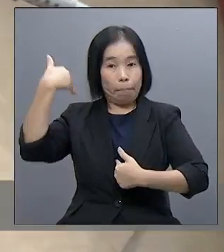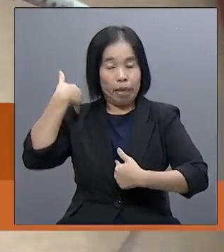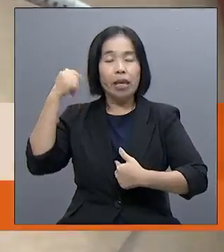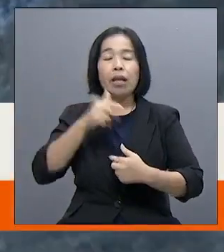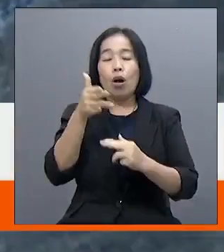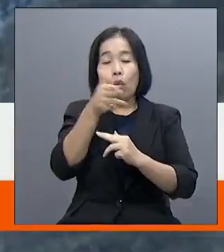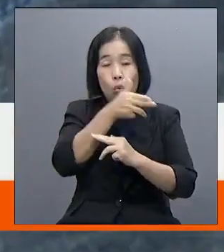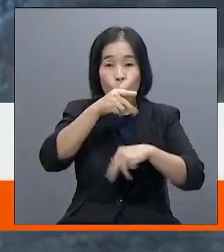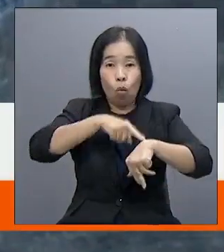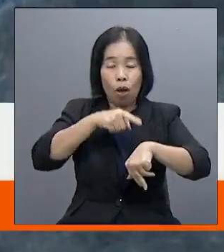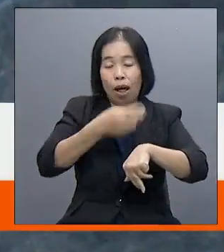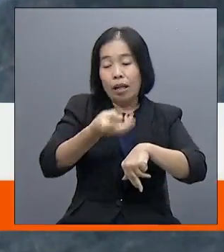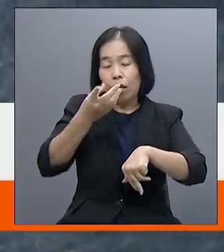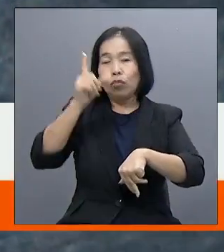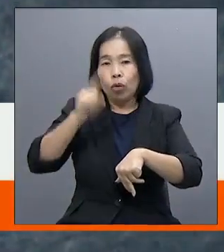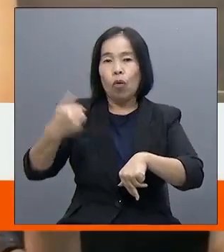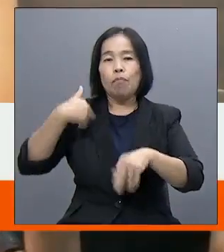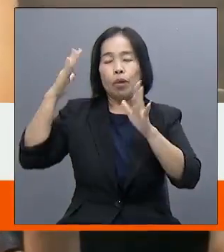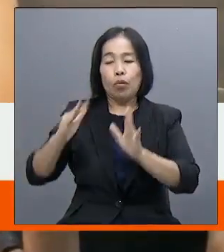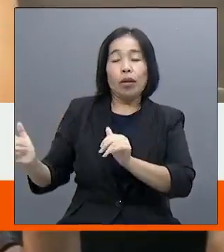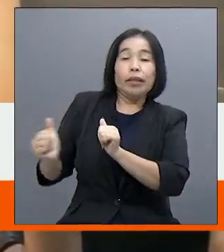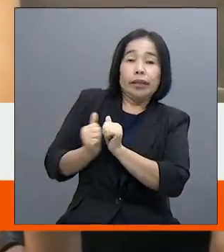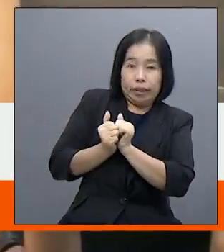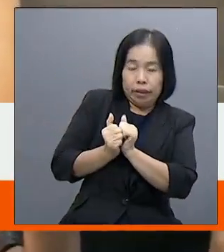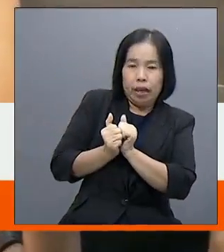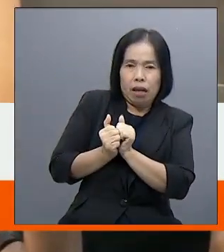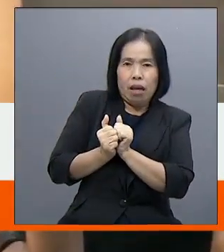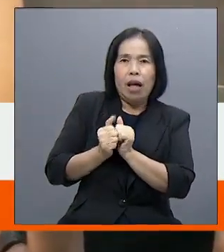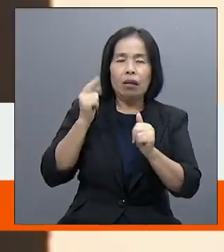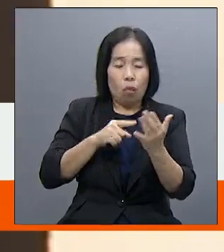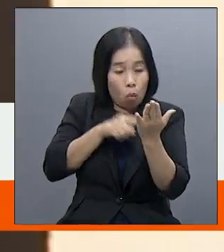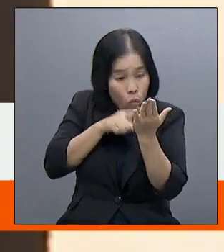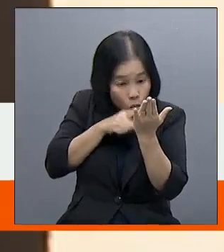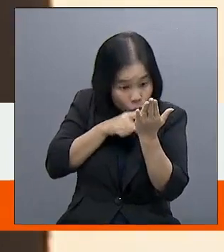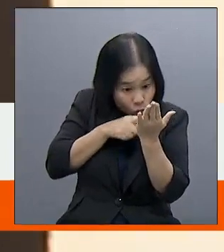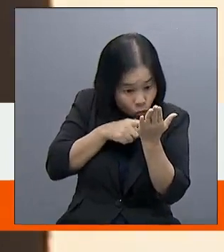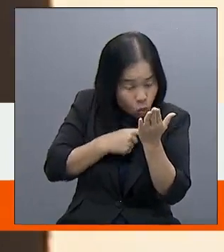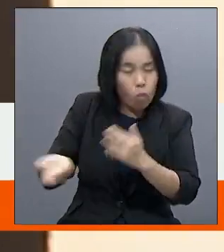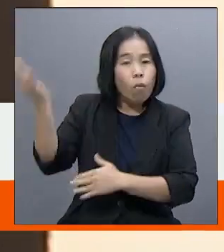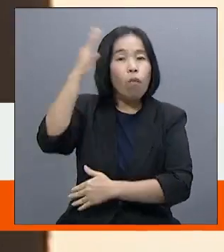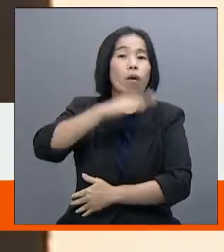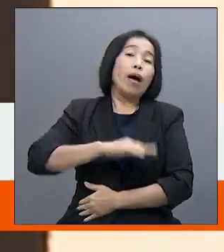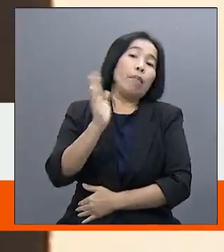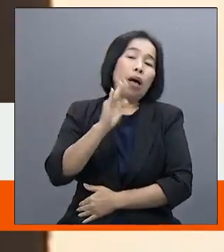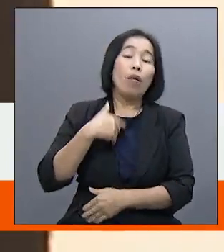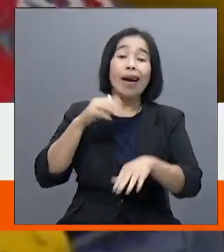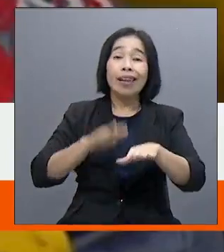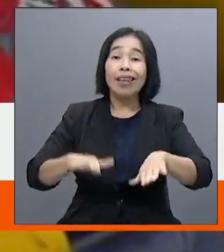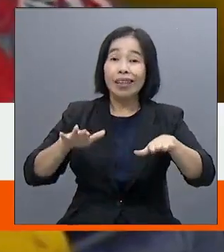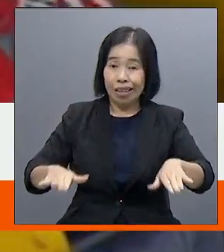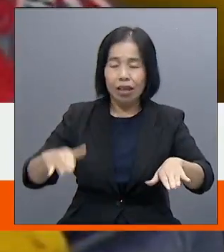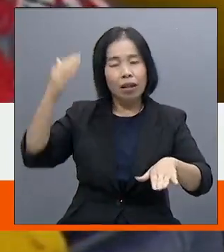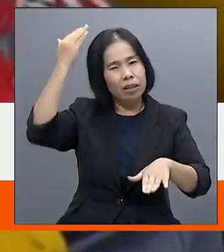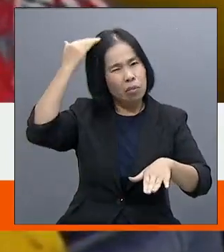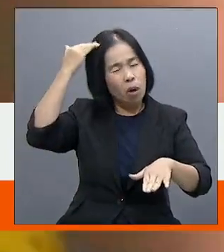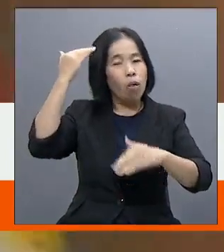องได้รับคำแนะนำและมีผู้ดูแลใกล้ชิดไม่ใช้เวลาดูมากเกินไปรวมทั้งเด็กเล็กที่สมองยังพัฒนาไ